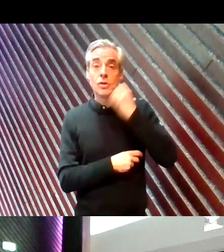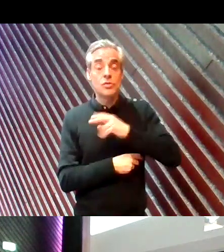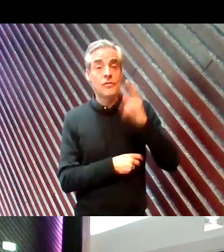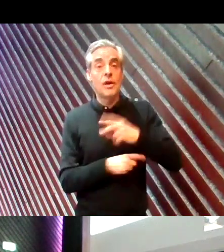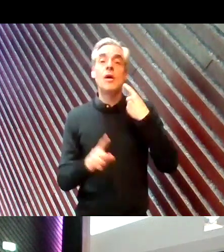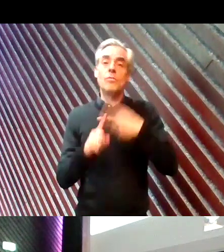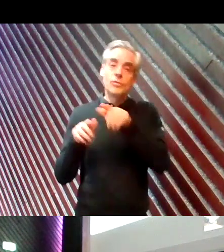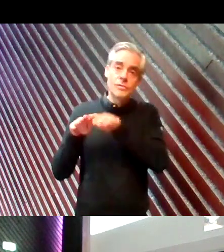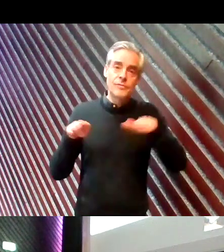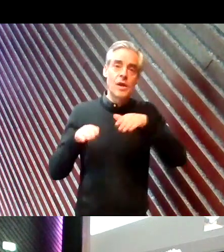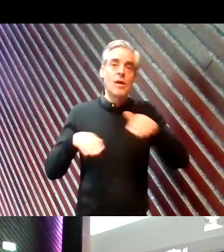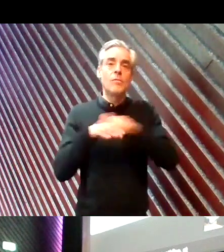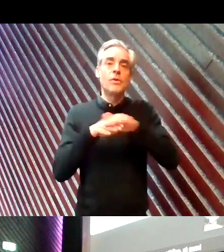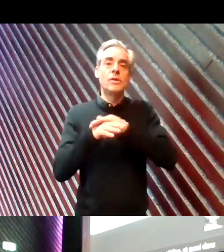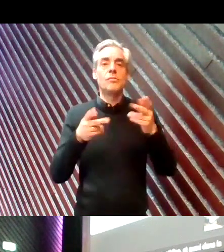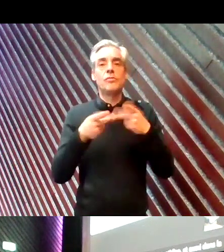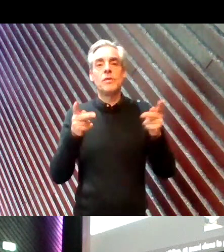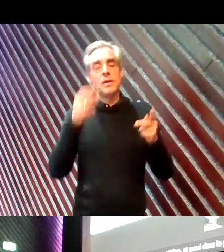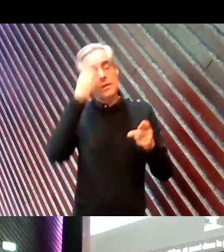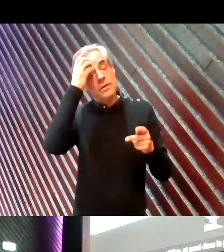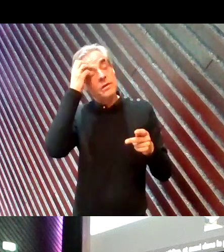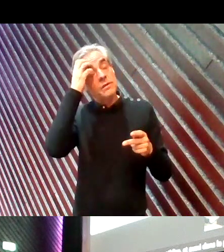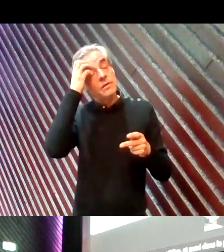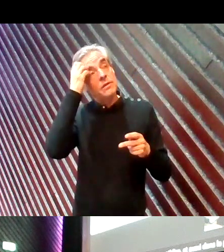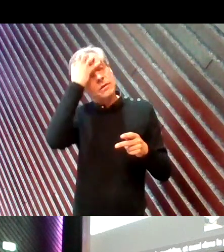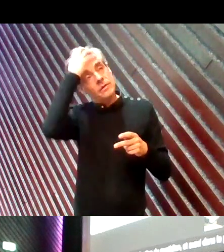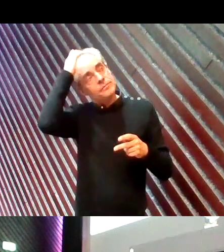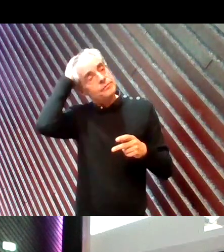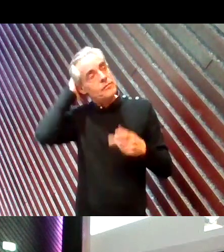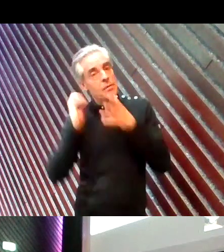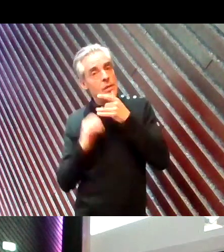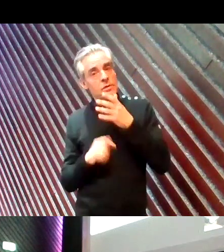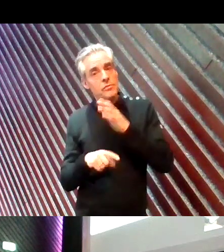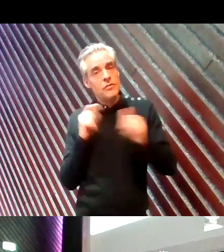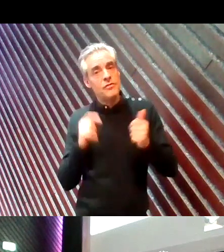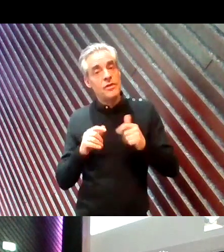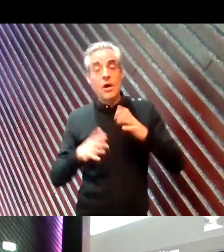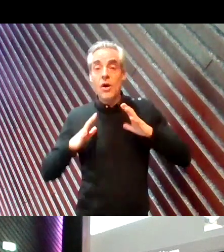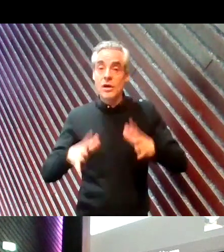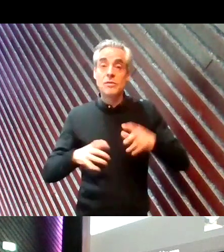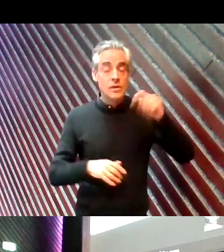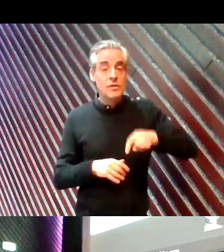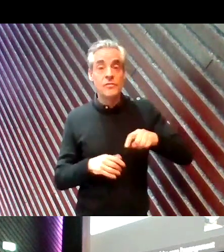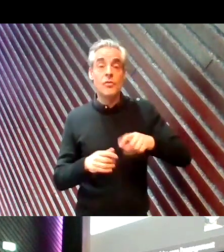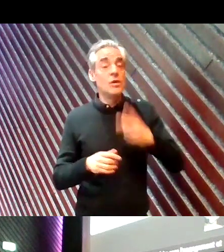voilà, mais il s'exprime aussi dans la politique publique. Donc, on ne peut pas faire sans l'engagement et l'innovation des citoyens aujourd